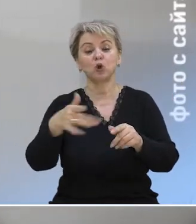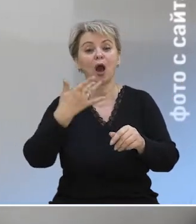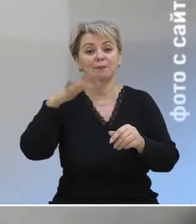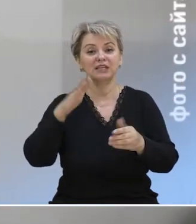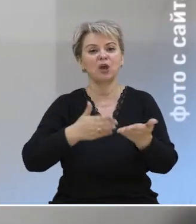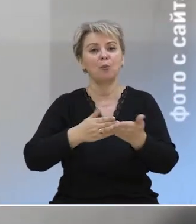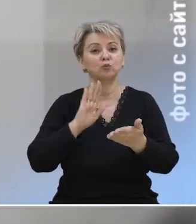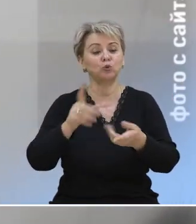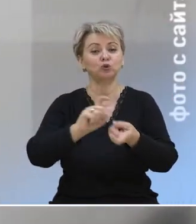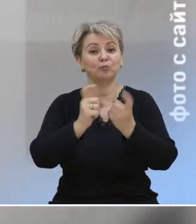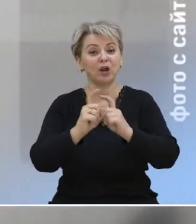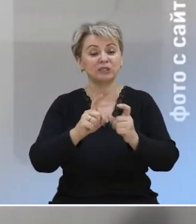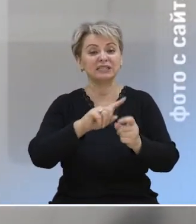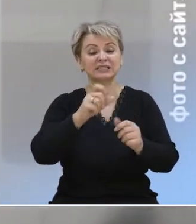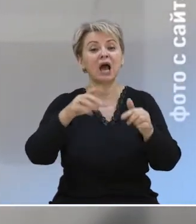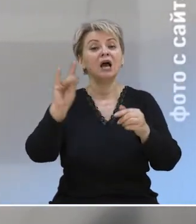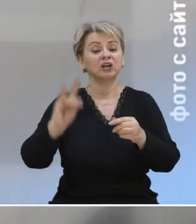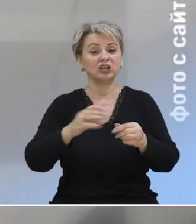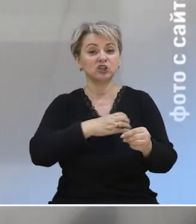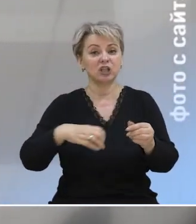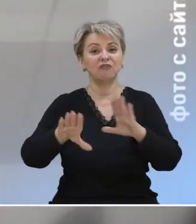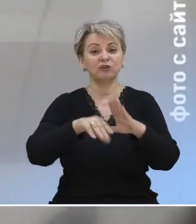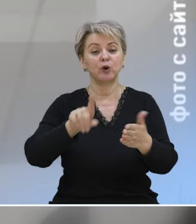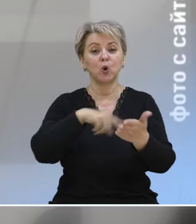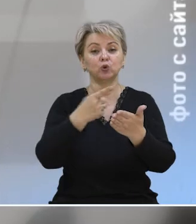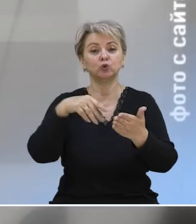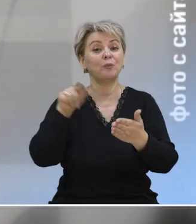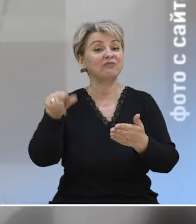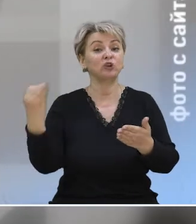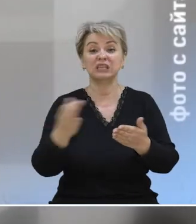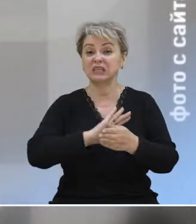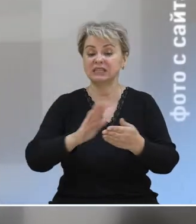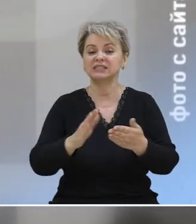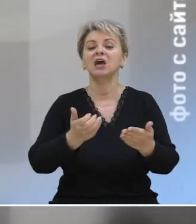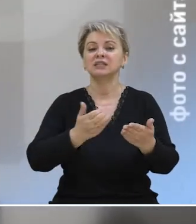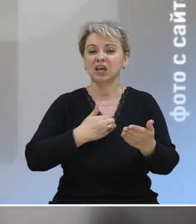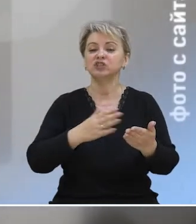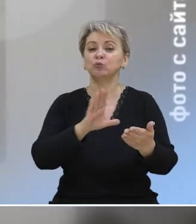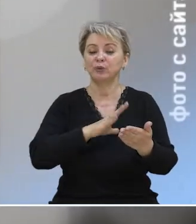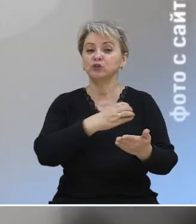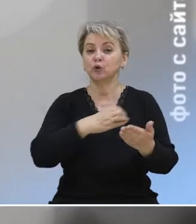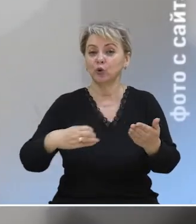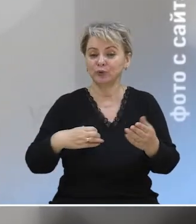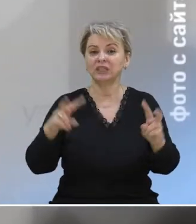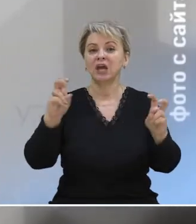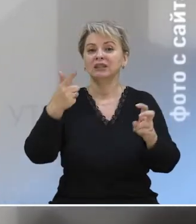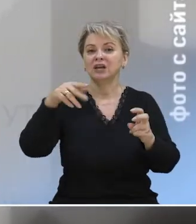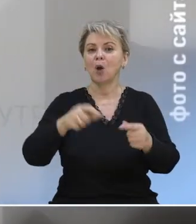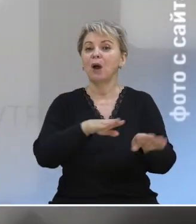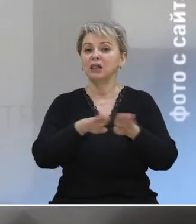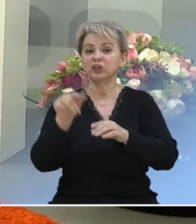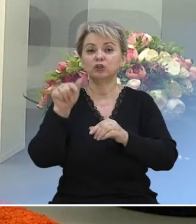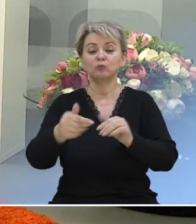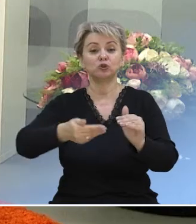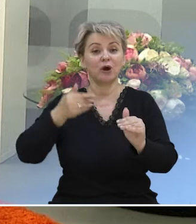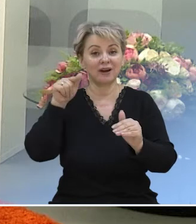что американские политики поборются за кресло губернатора. Выборы в Гордуму Ростова его не интересуют. Замахнулся, да, понимаешь ли? Лозунг Трампа